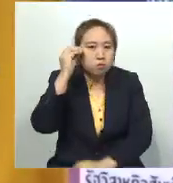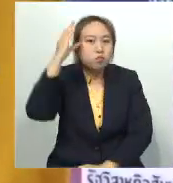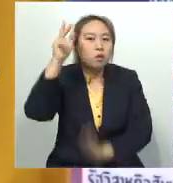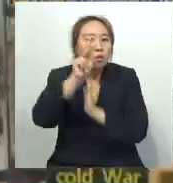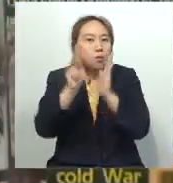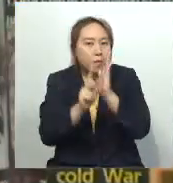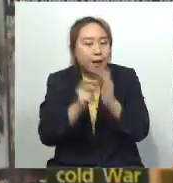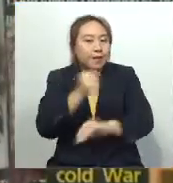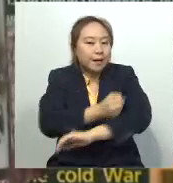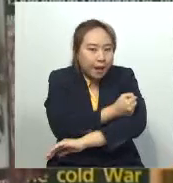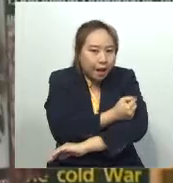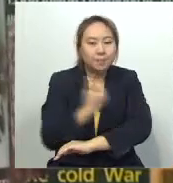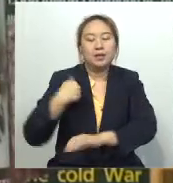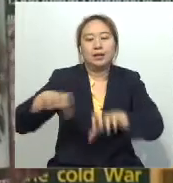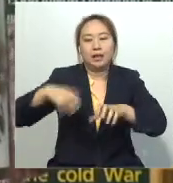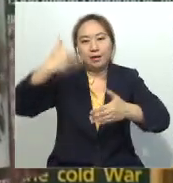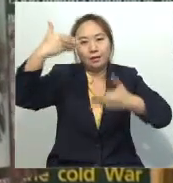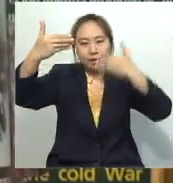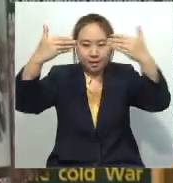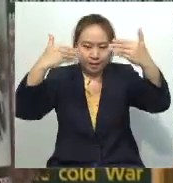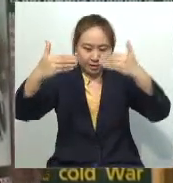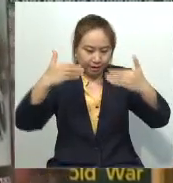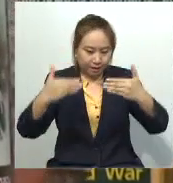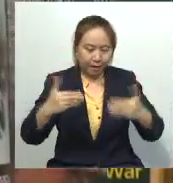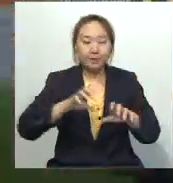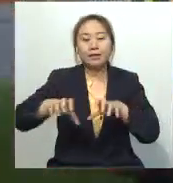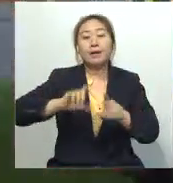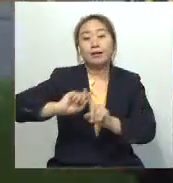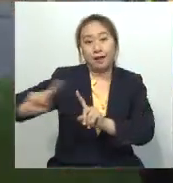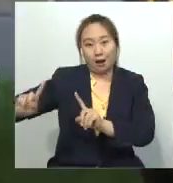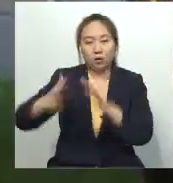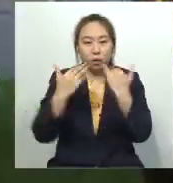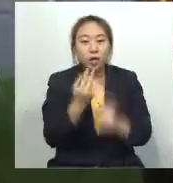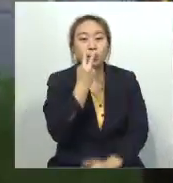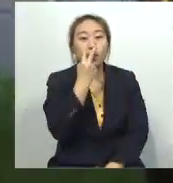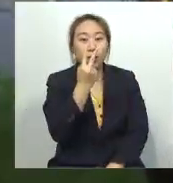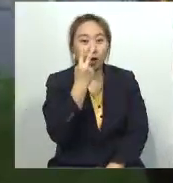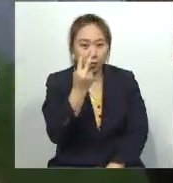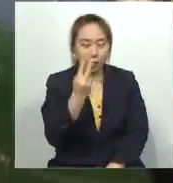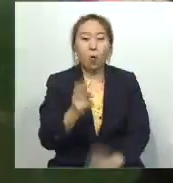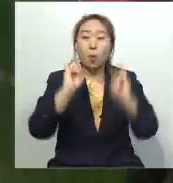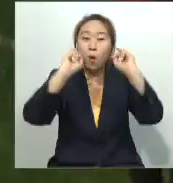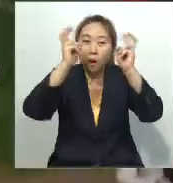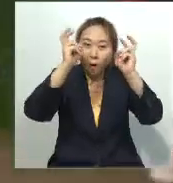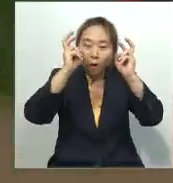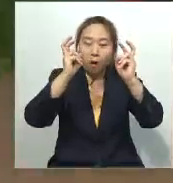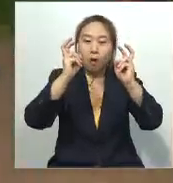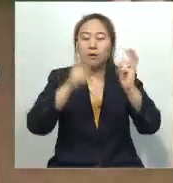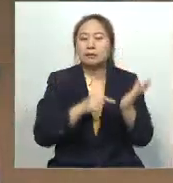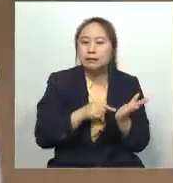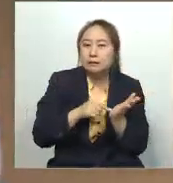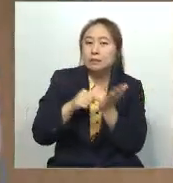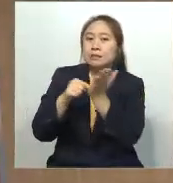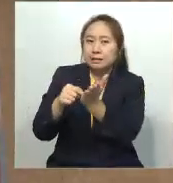านนะครับแล้วก็มีการจัดบูธนิทรรศการต่างๆนะครับทีนี้เดี๋ยวเรามาดูนะครับสำหรับ10ข้อเรียกร้อง